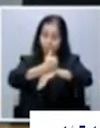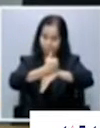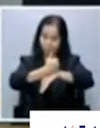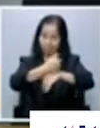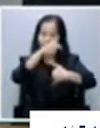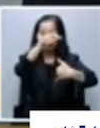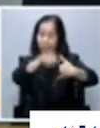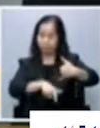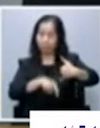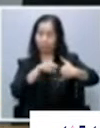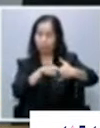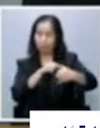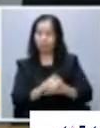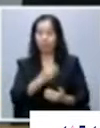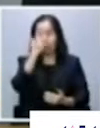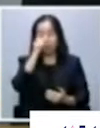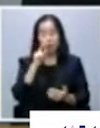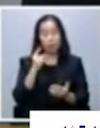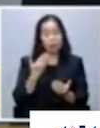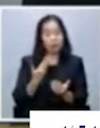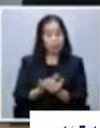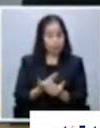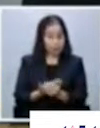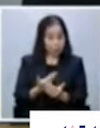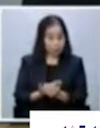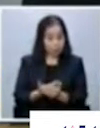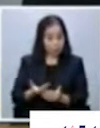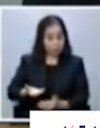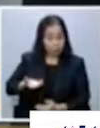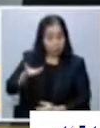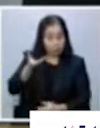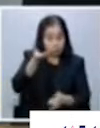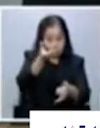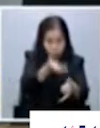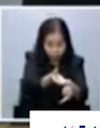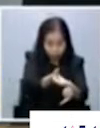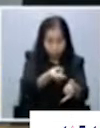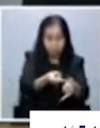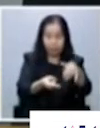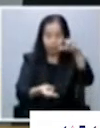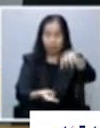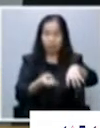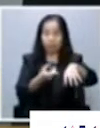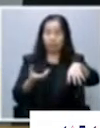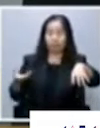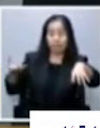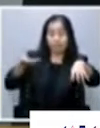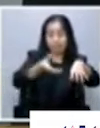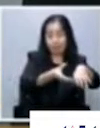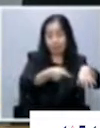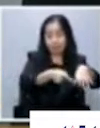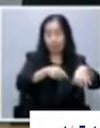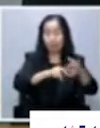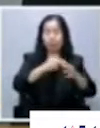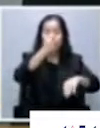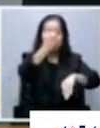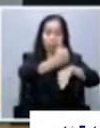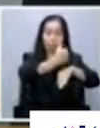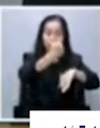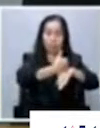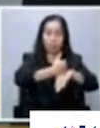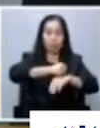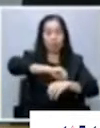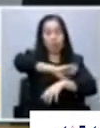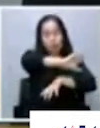พว่าเงินงบประมาณทุกบาททุกสตางค์ผู้บริหารจัดการสุดท้ายก็คือรัฐมนตรีที่ควบคุมกระทรว